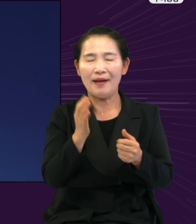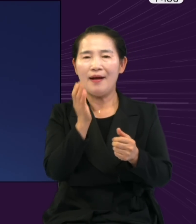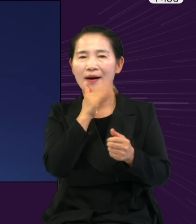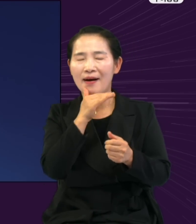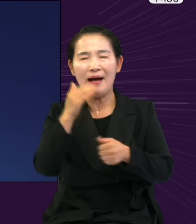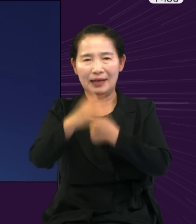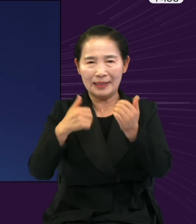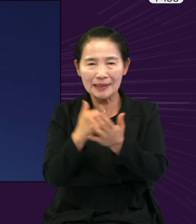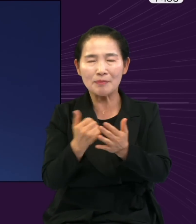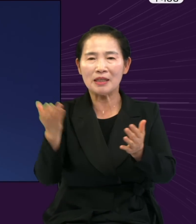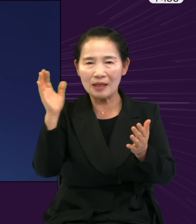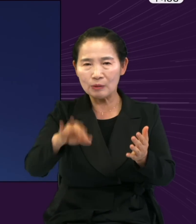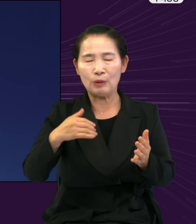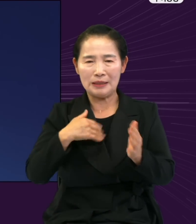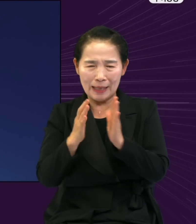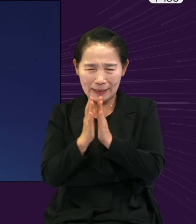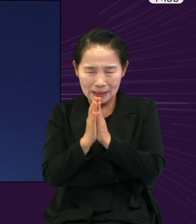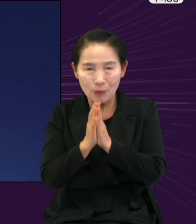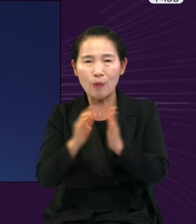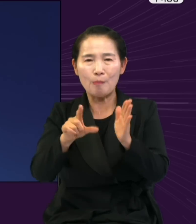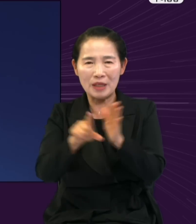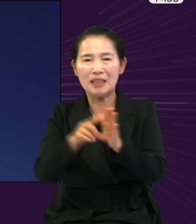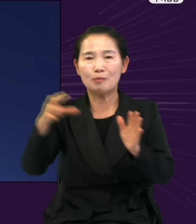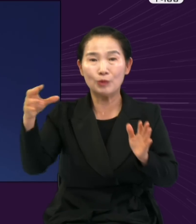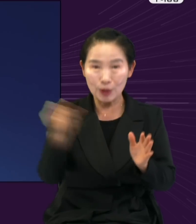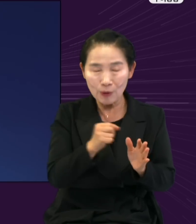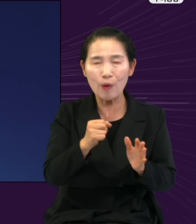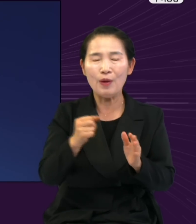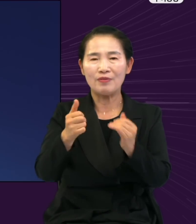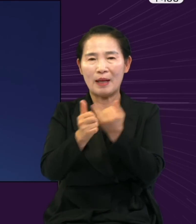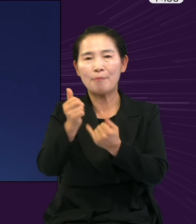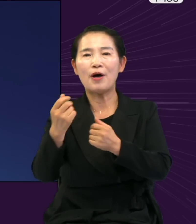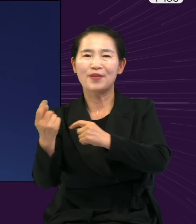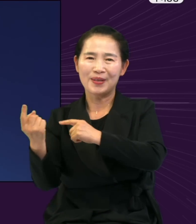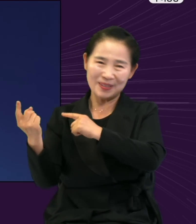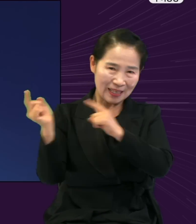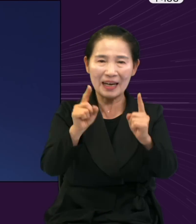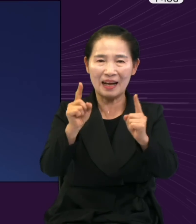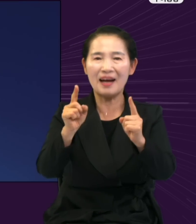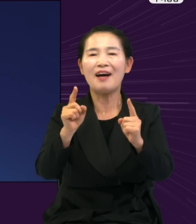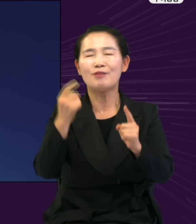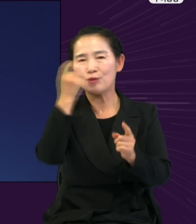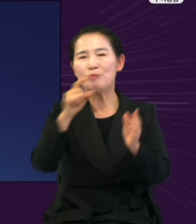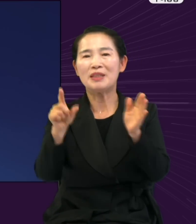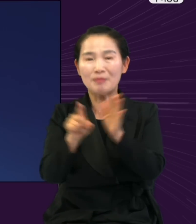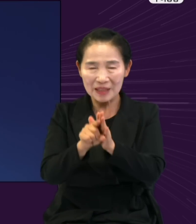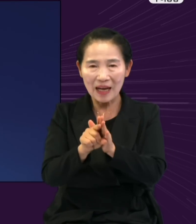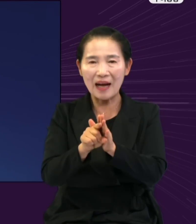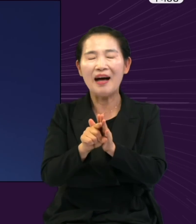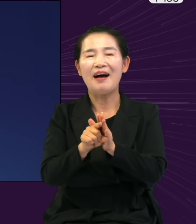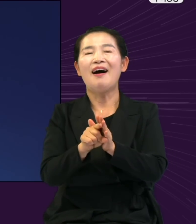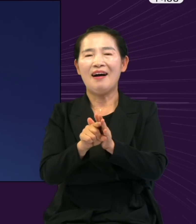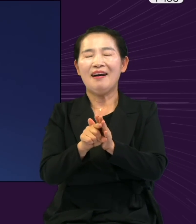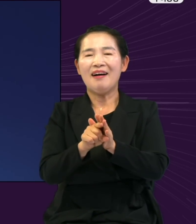믿었습니다. 그리고는 저문을 열고 준영아 하고 부르며 저희 집으로 들어올 거라고